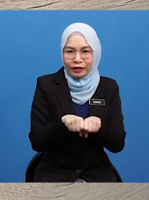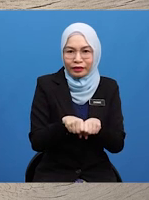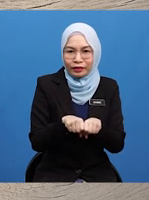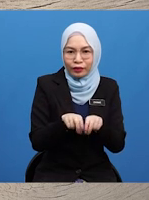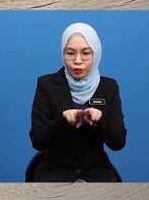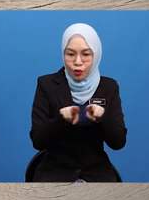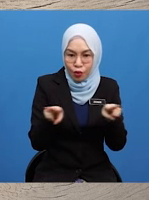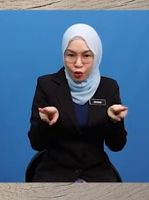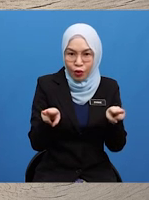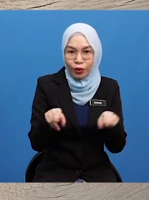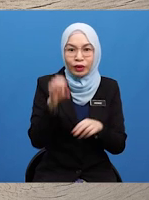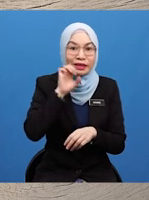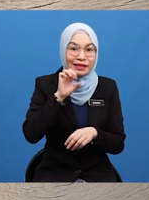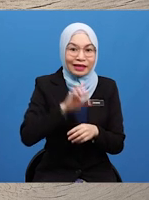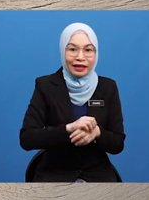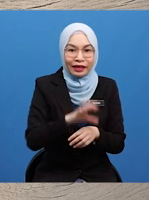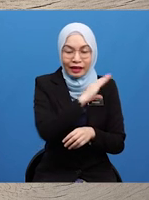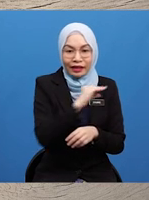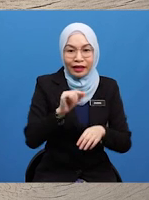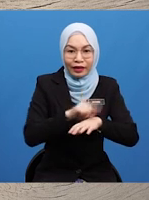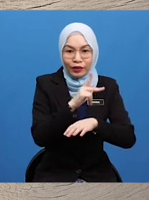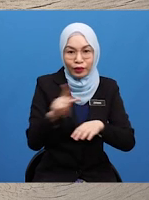mililiter, iaitu ditulis sebagai